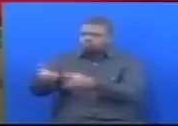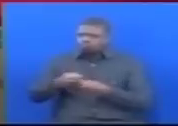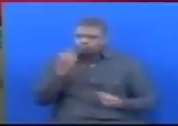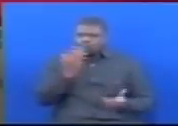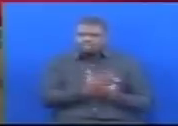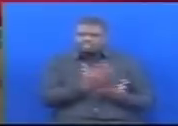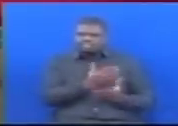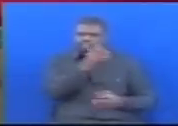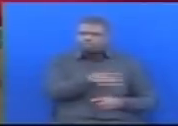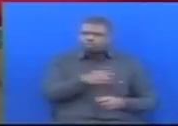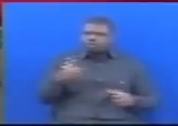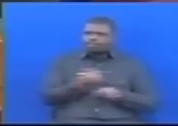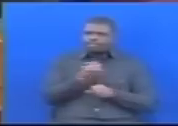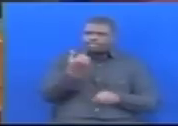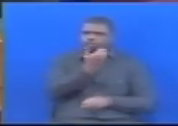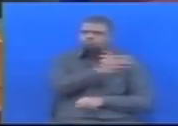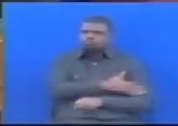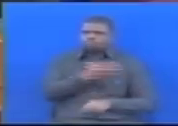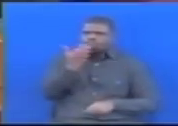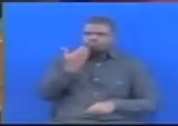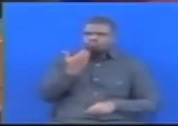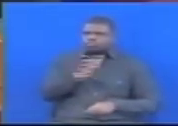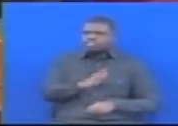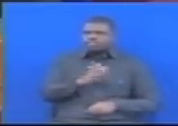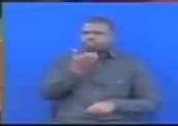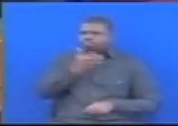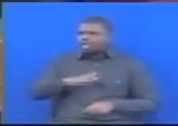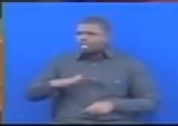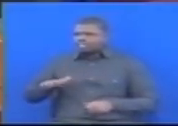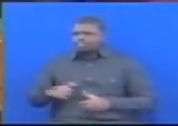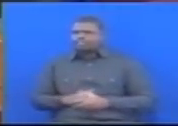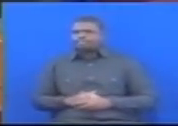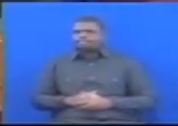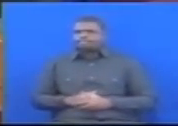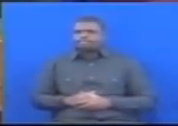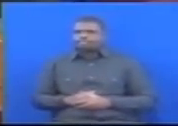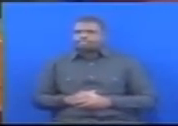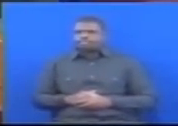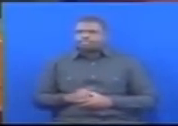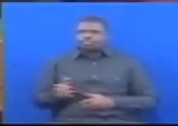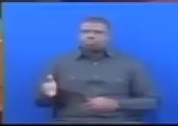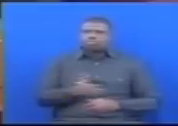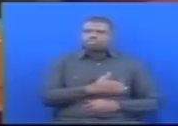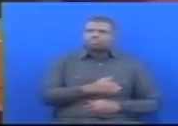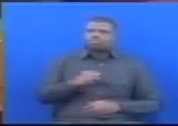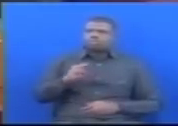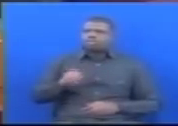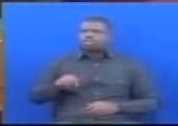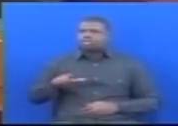kuhakikisha wananchi wanapata huduma hii muhimu ya maji. Asante sana kwa Mheshimiwa Semo Guruka.